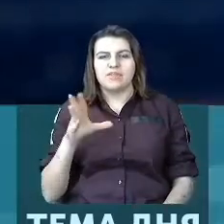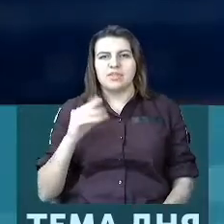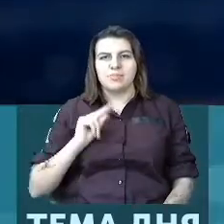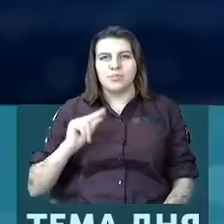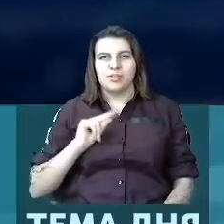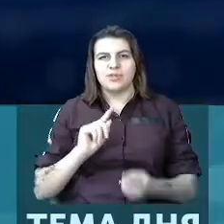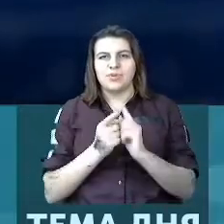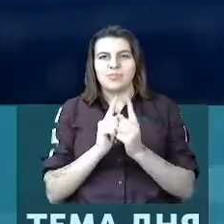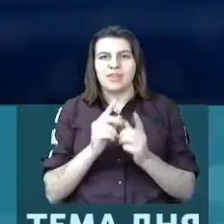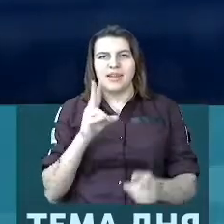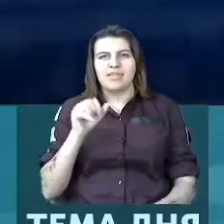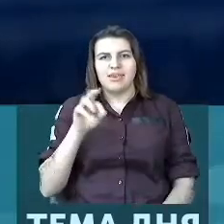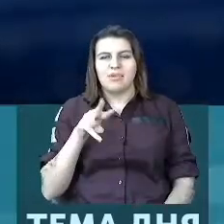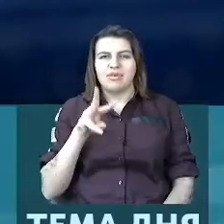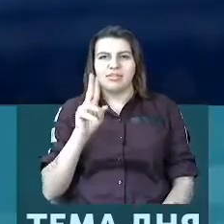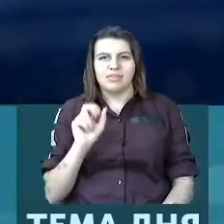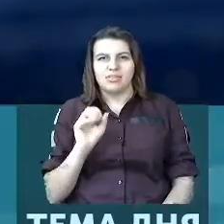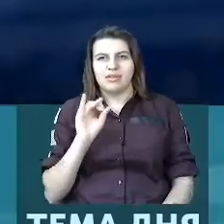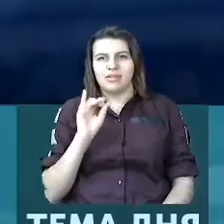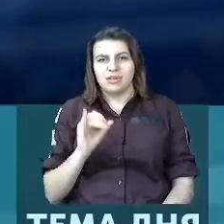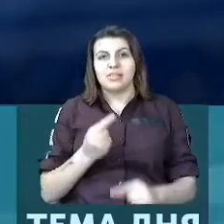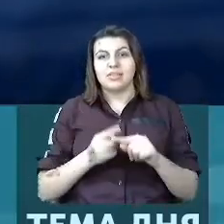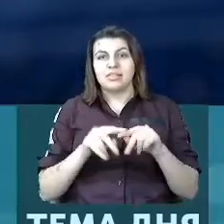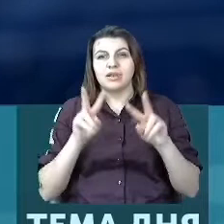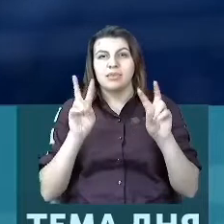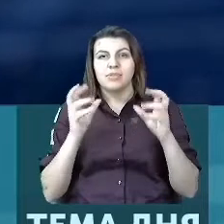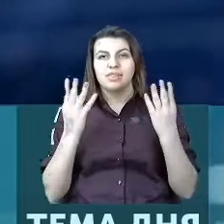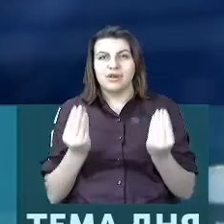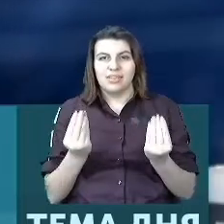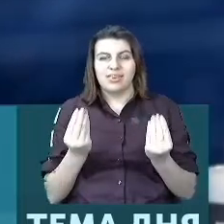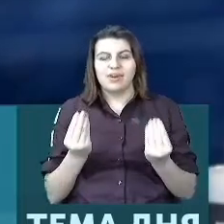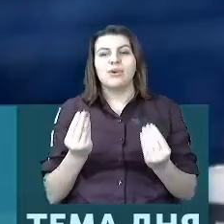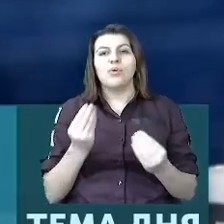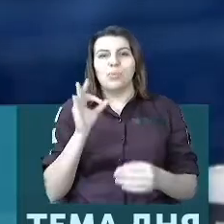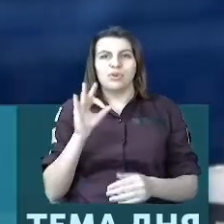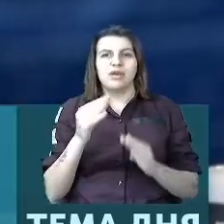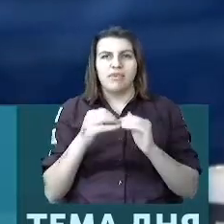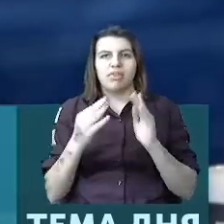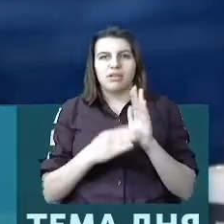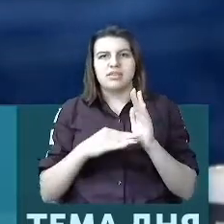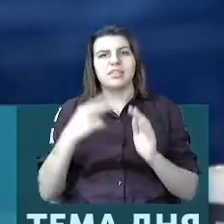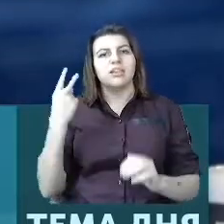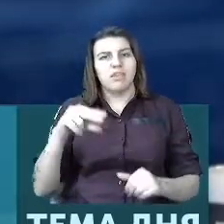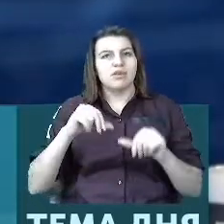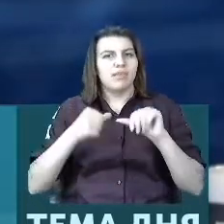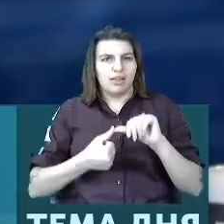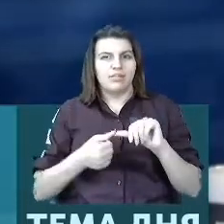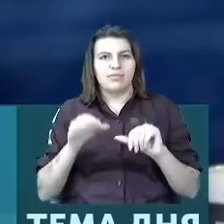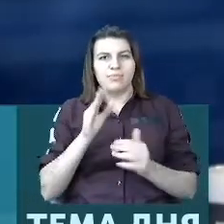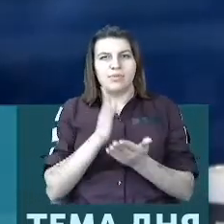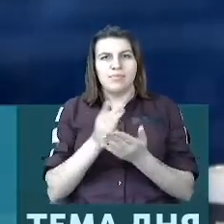працює сурдоперекладачка Наталія Маленка. І це проект «Тема дня» традиційно о 19:20 у прямому